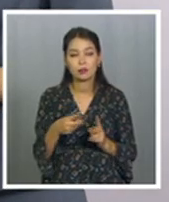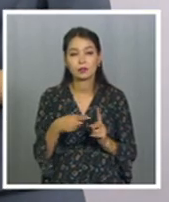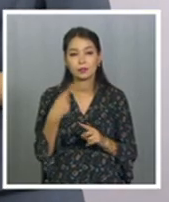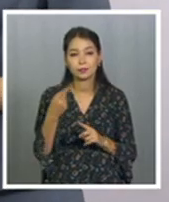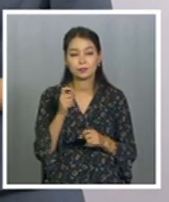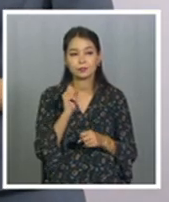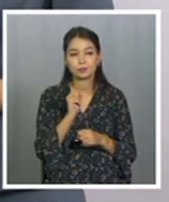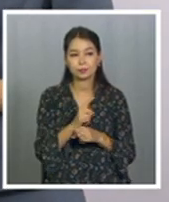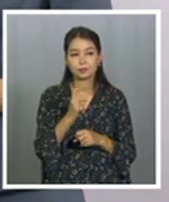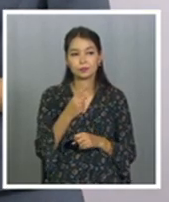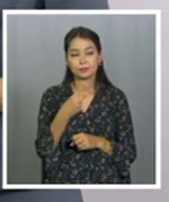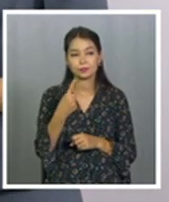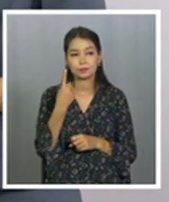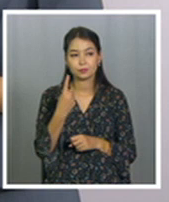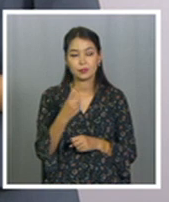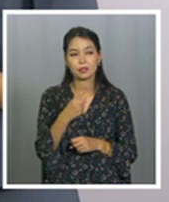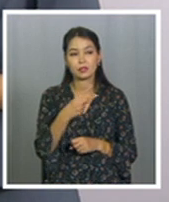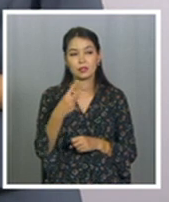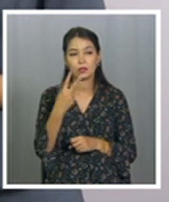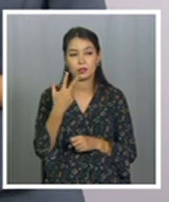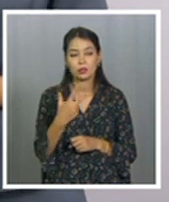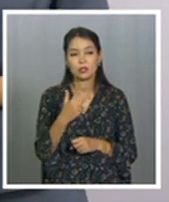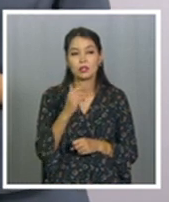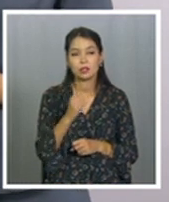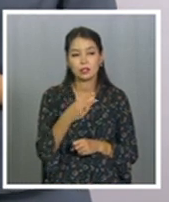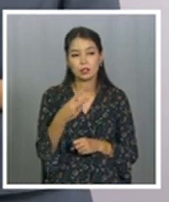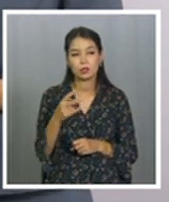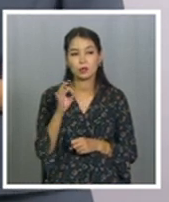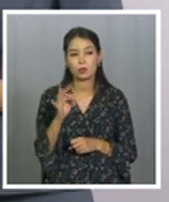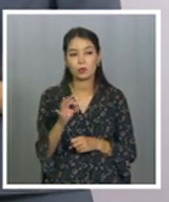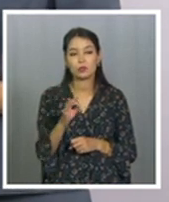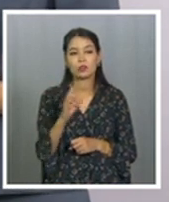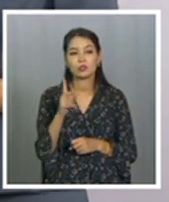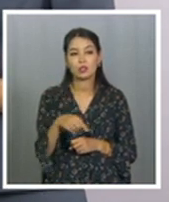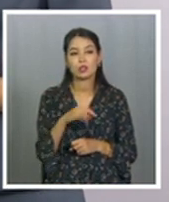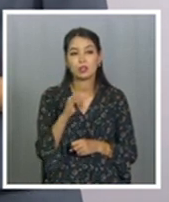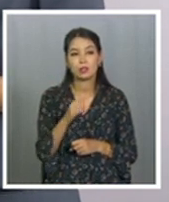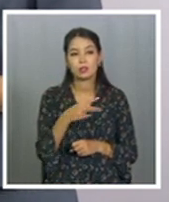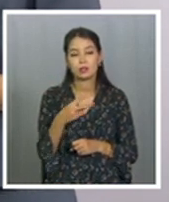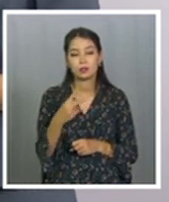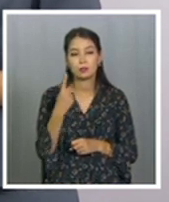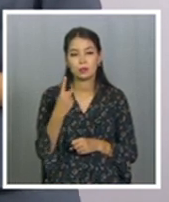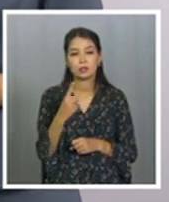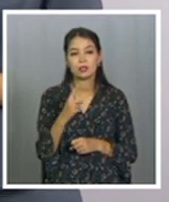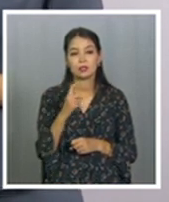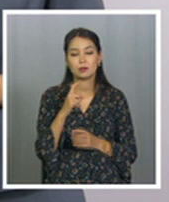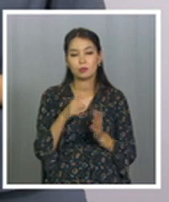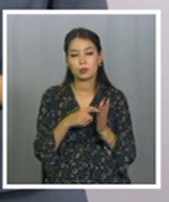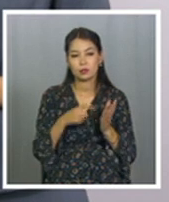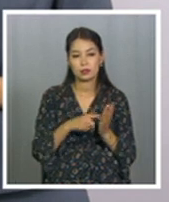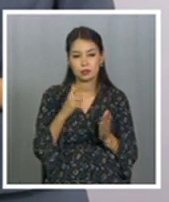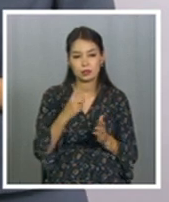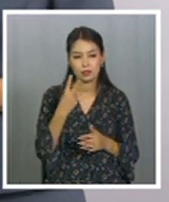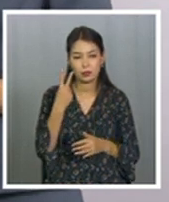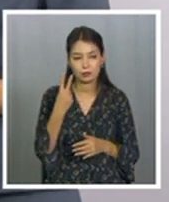X тең 1, x тең 3, y тең 0 және y тең 1 бөлінген x